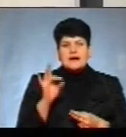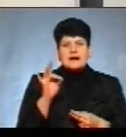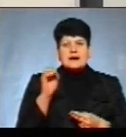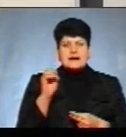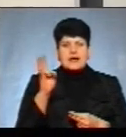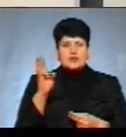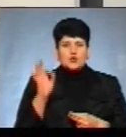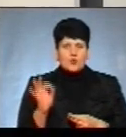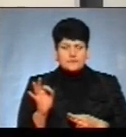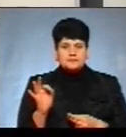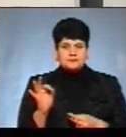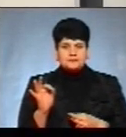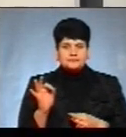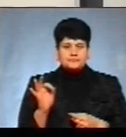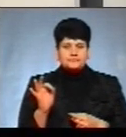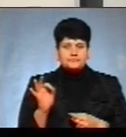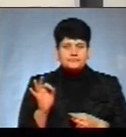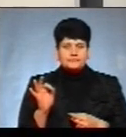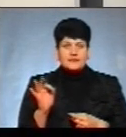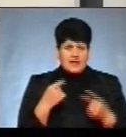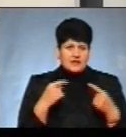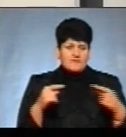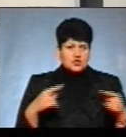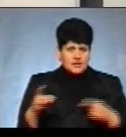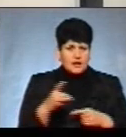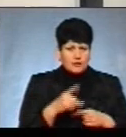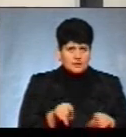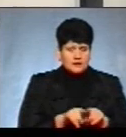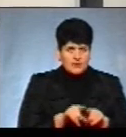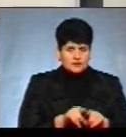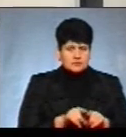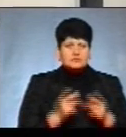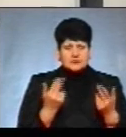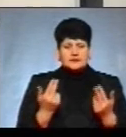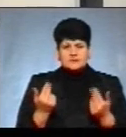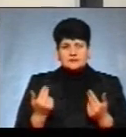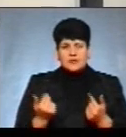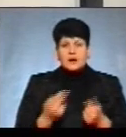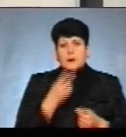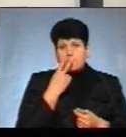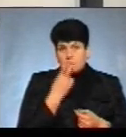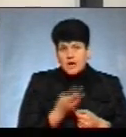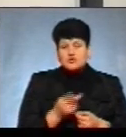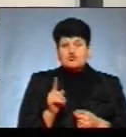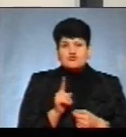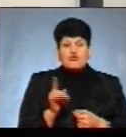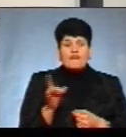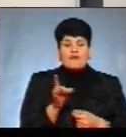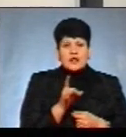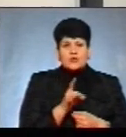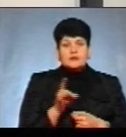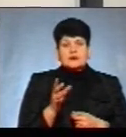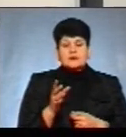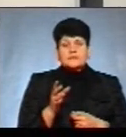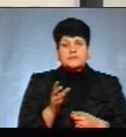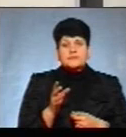ми закупили Renault Duster. Це, ну, тобто так, як і в інших регіонах, також досвід, так, який так, ви закупляли? Так, ну, бачу, що в